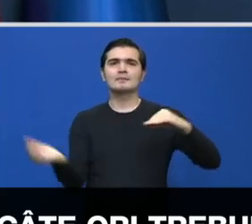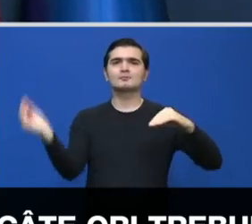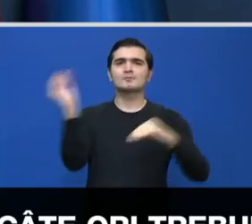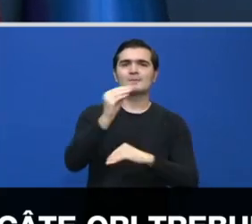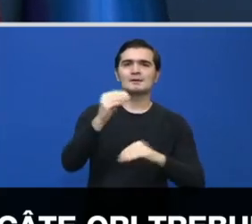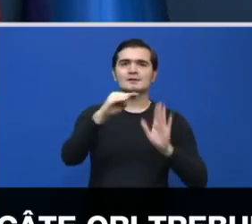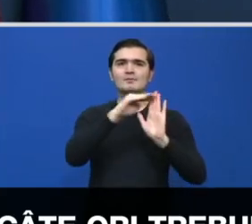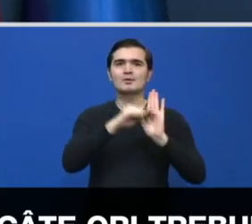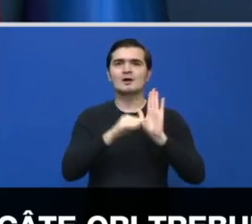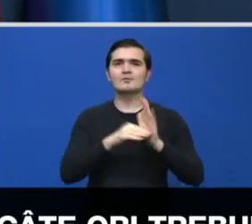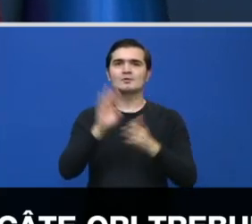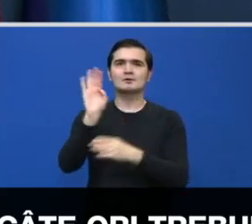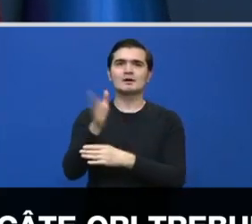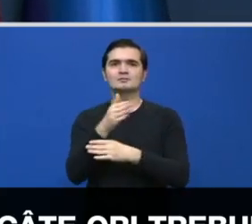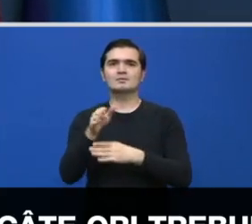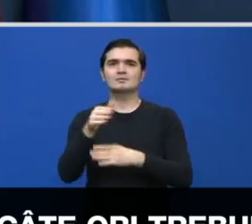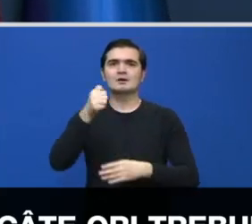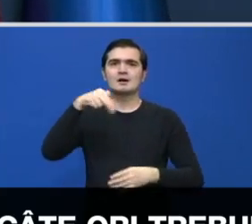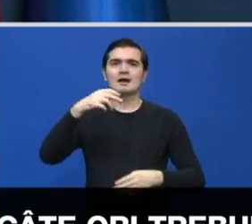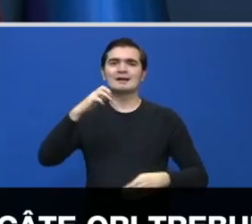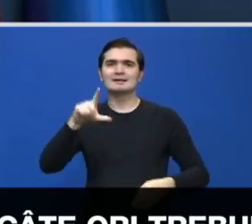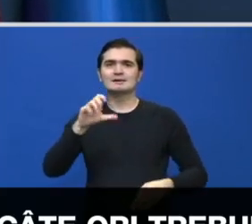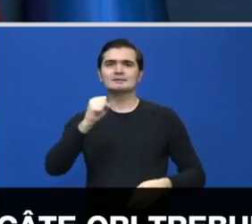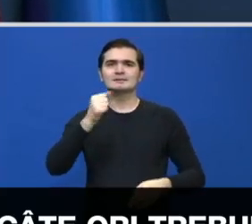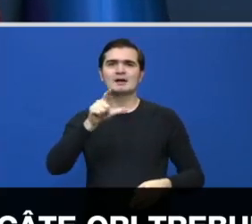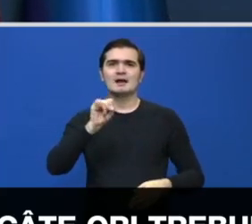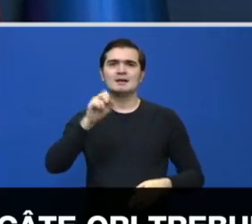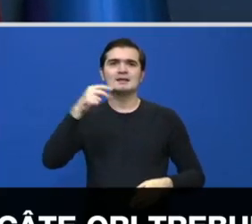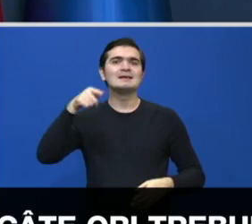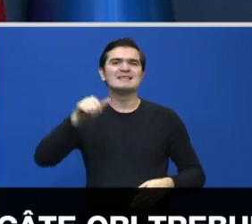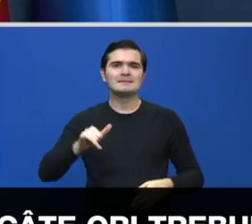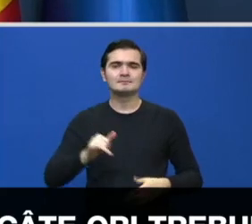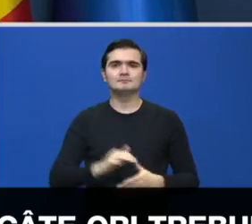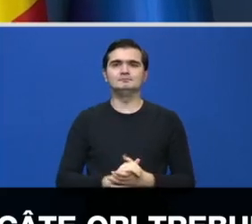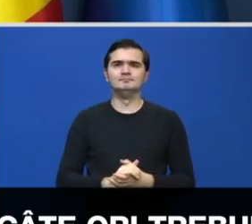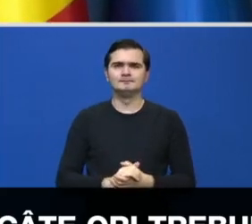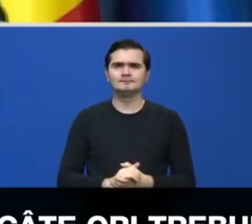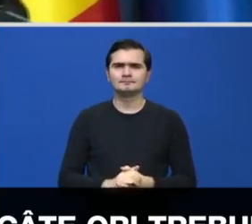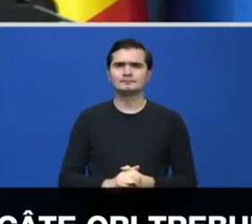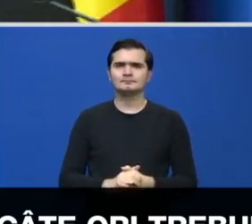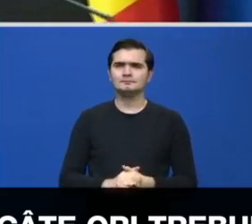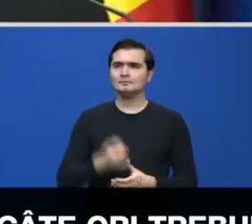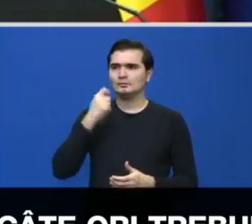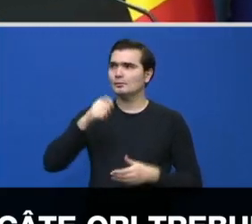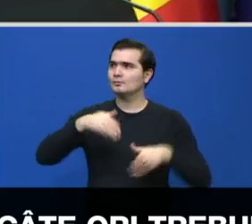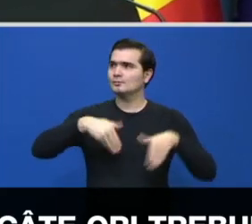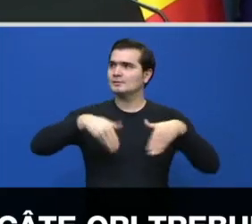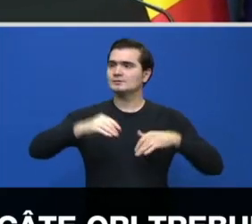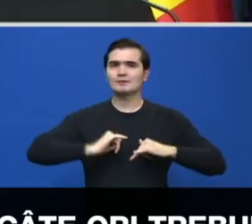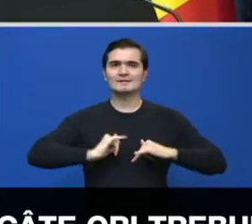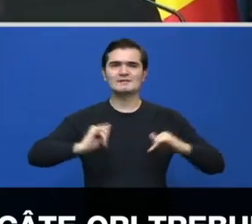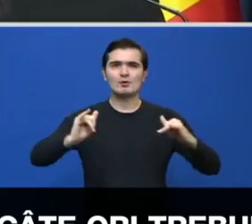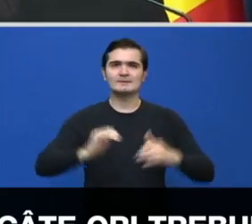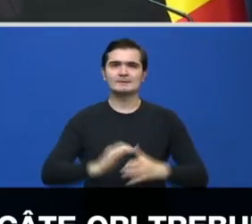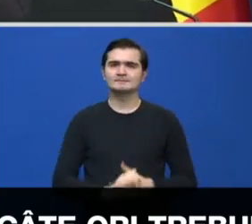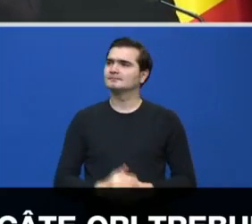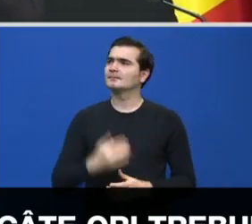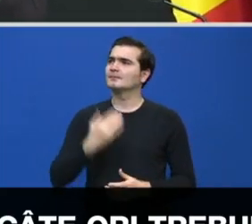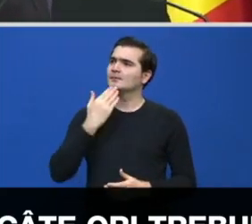de Investiții Angel Saligny, anunțată astăzi de premierul Nicolae Ciucă. Domnule ministru Cecheotiro, vă rog.